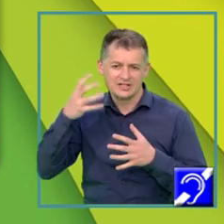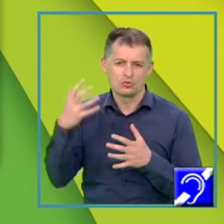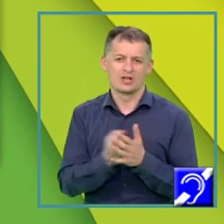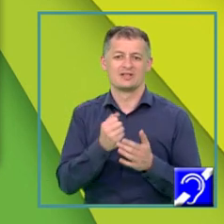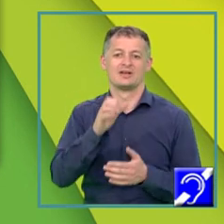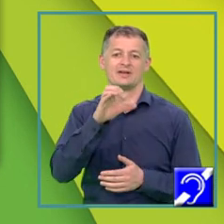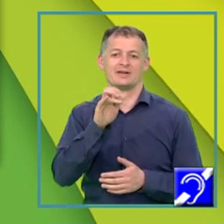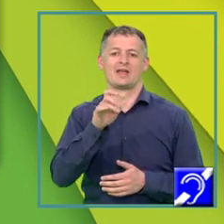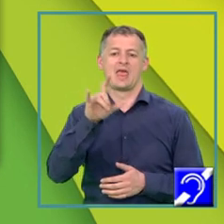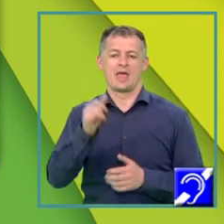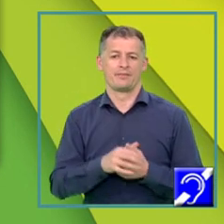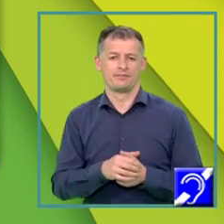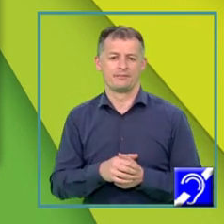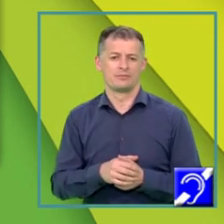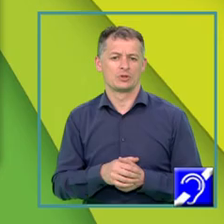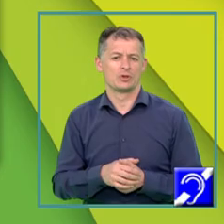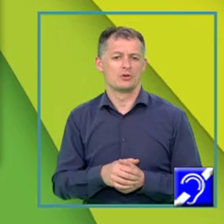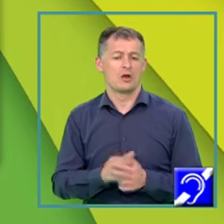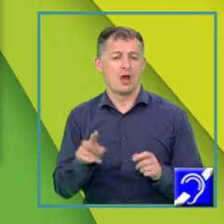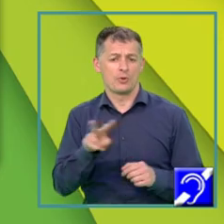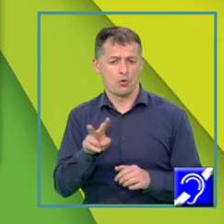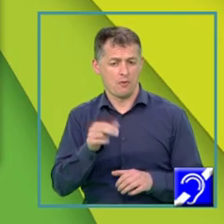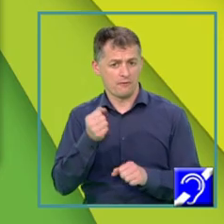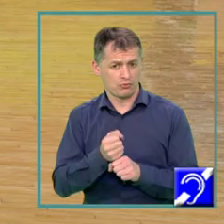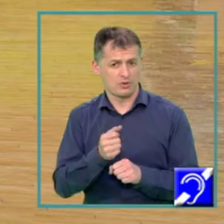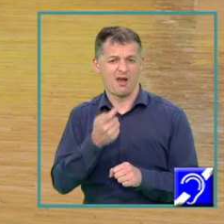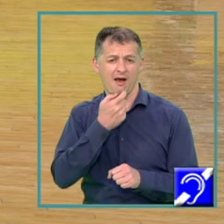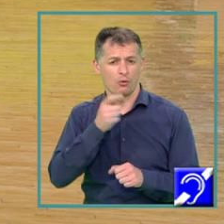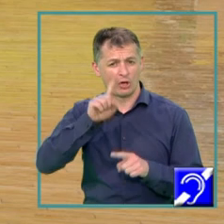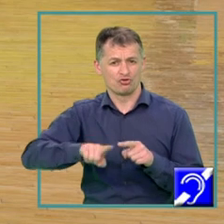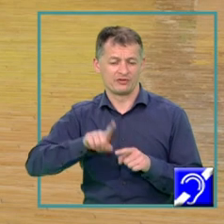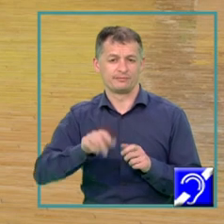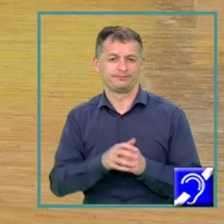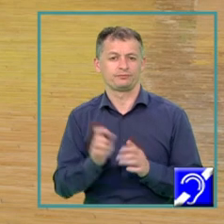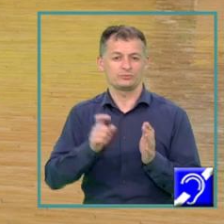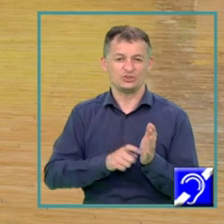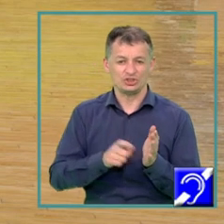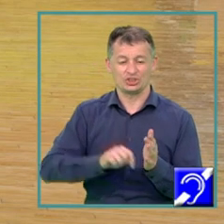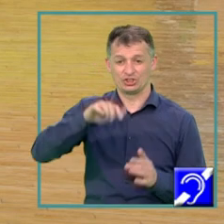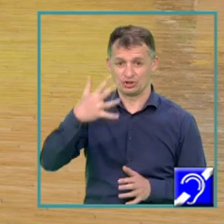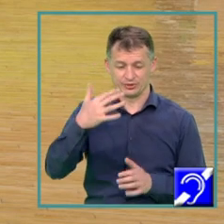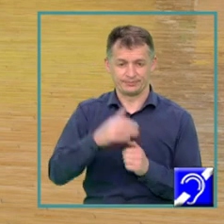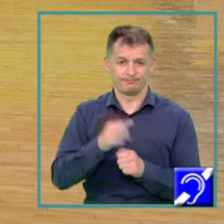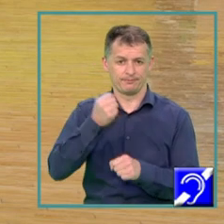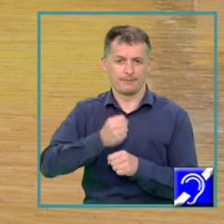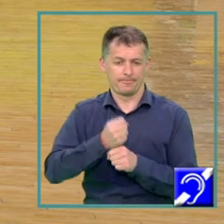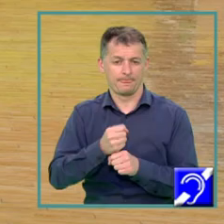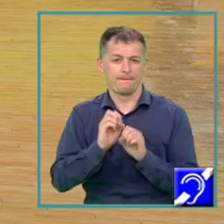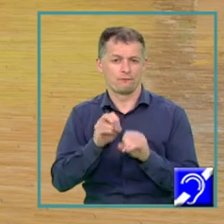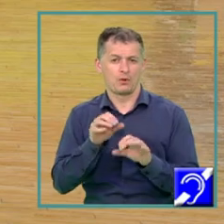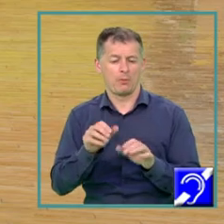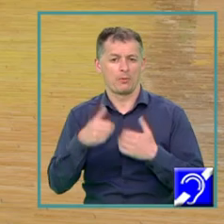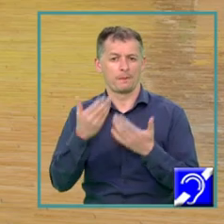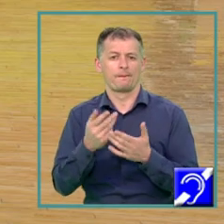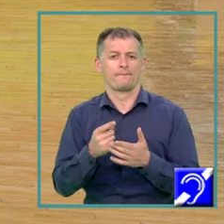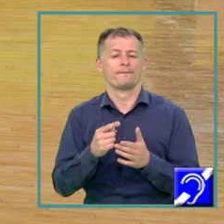istorice, ambele desfășurate în anul 1462. Cerința numărul 5. Formulați pe baza sursei date un punct